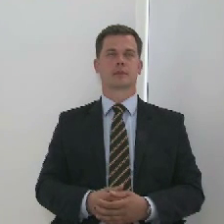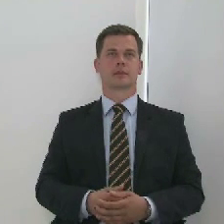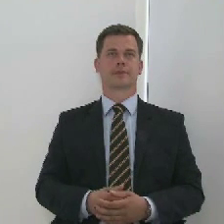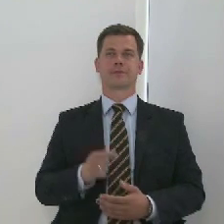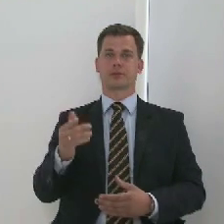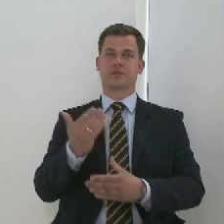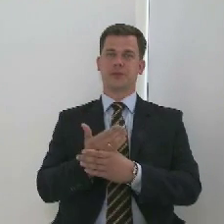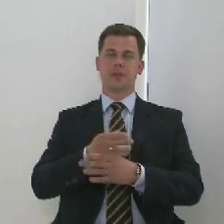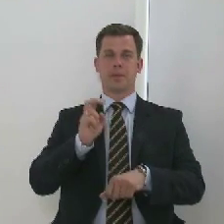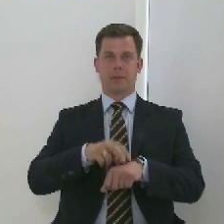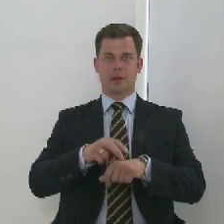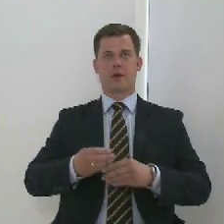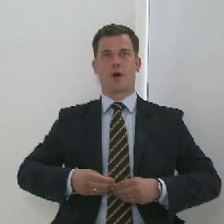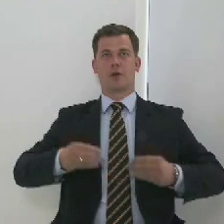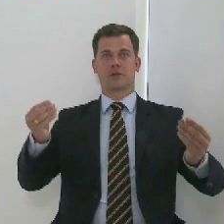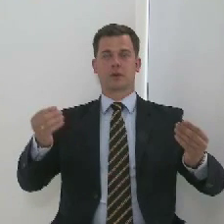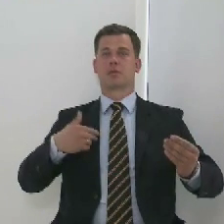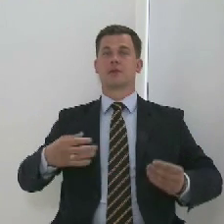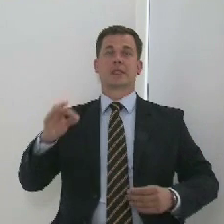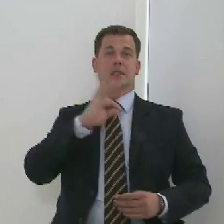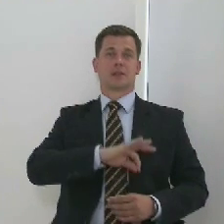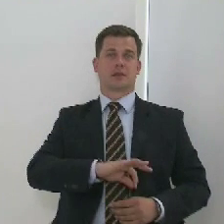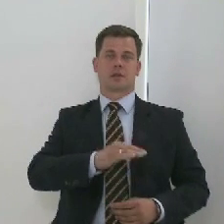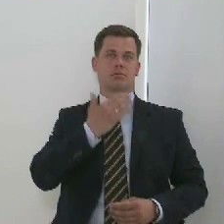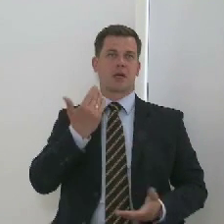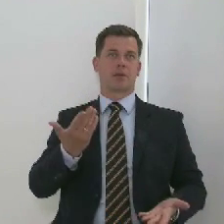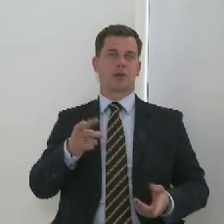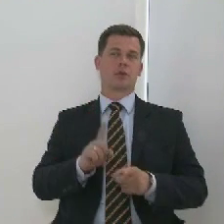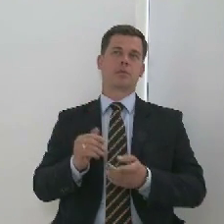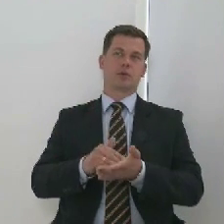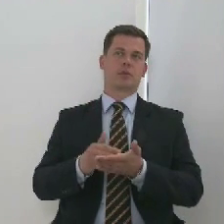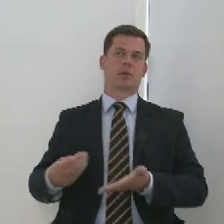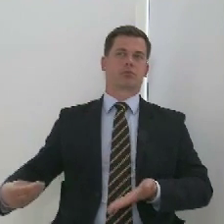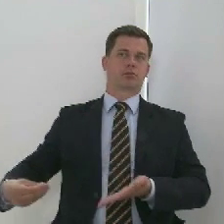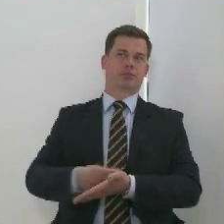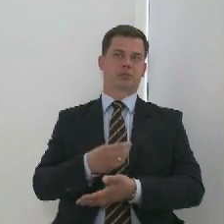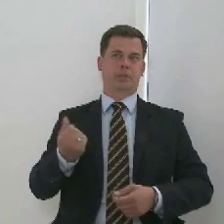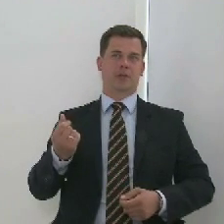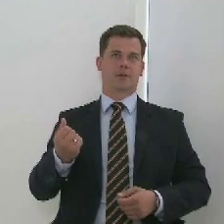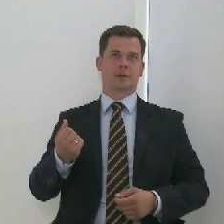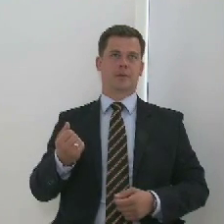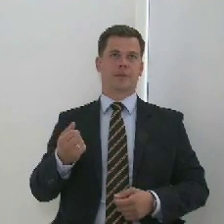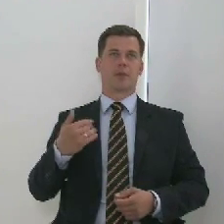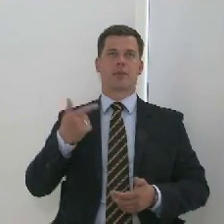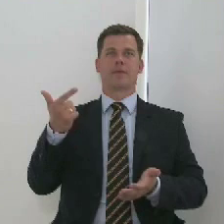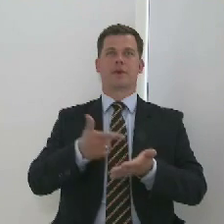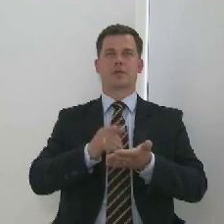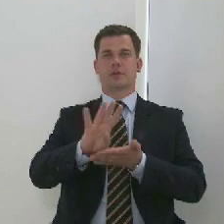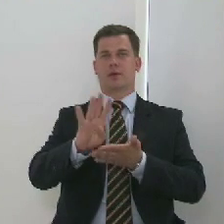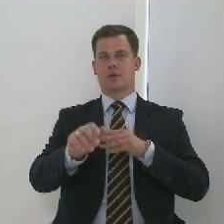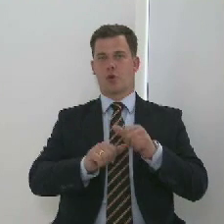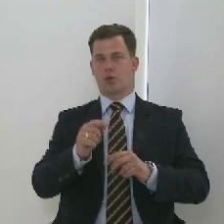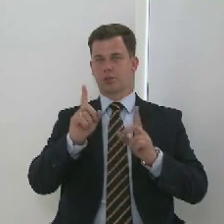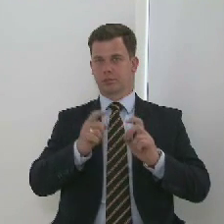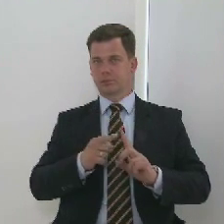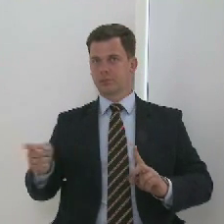Jesteśmy firmą badawczo-rozwojową, nie generujemy przychodów, więc potrzebne było wsparcie finansowe. Od roku